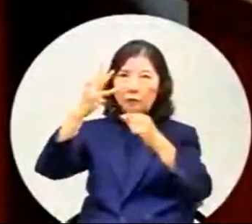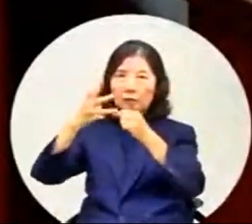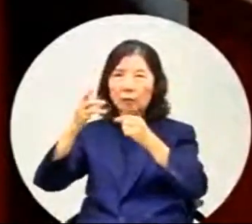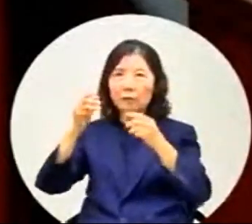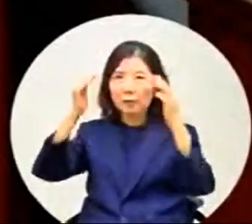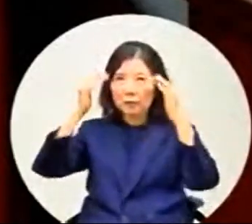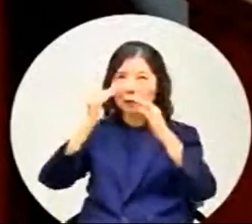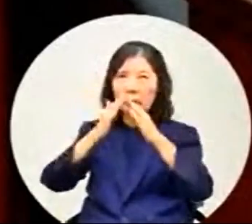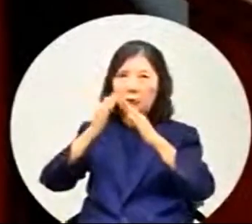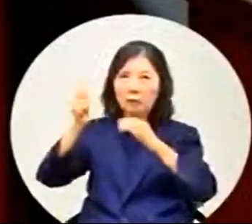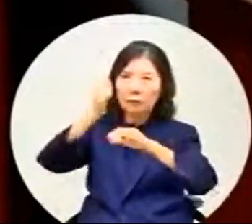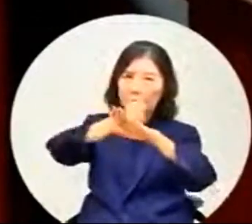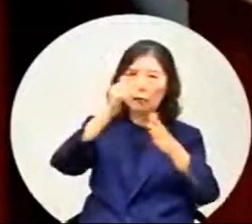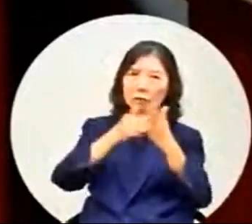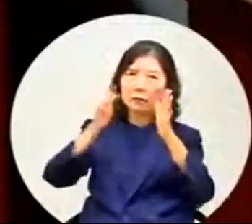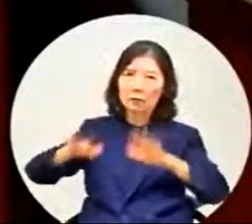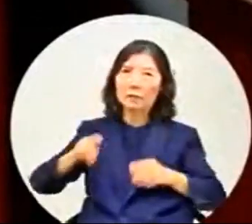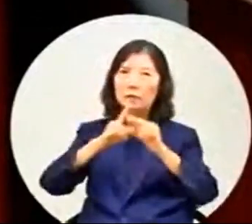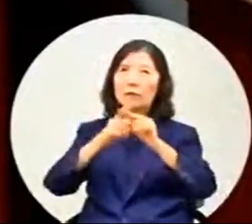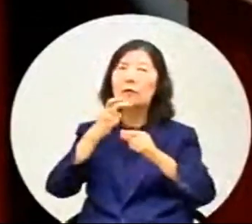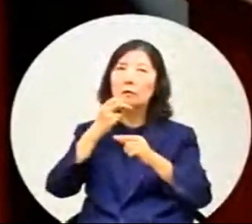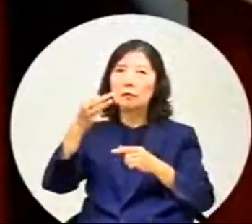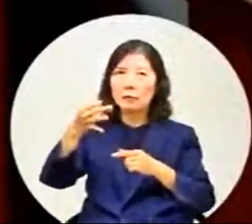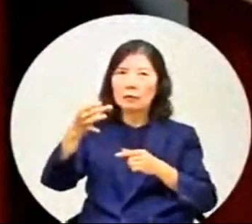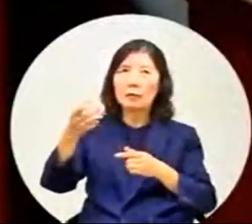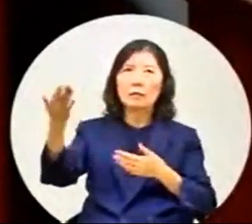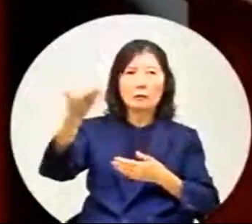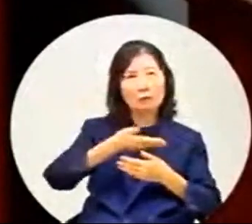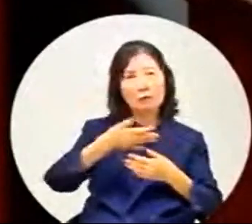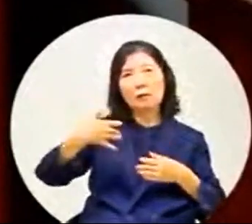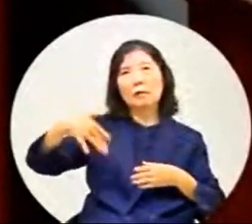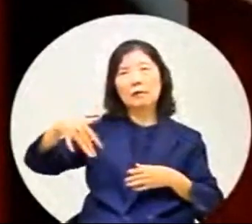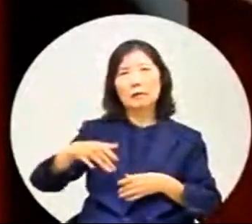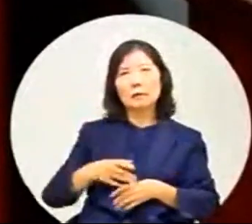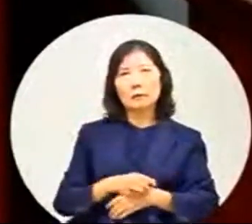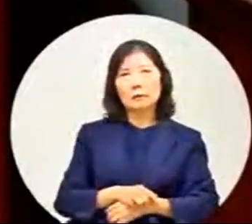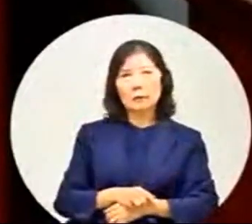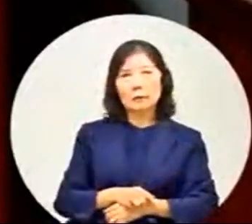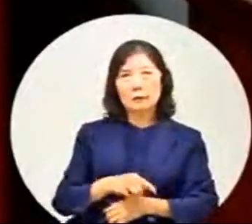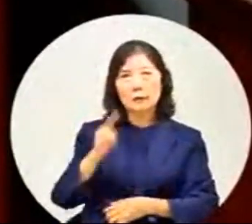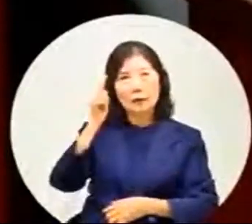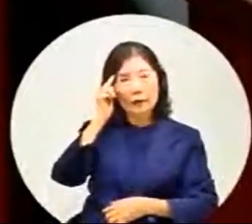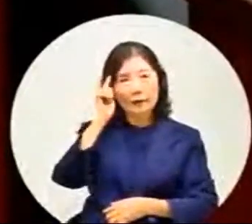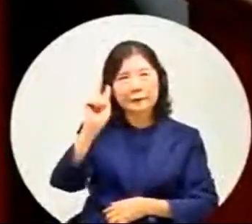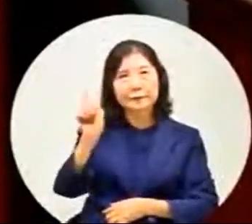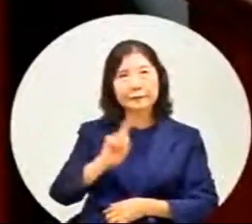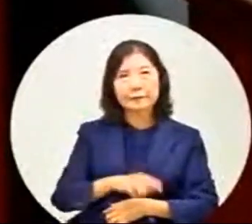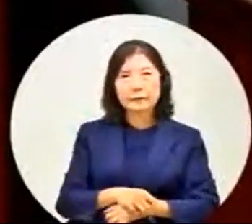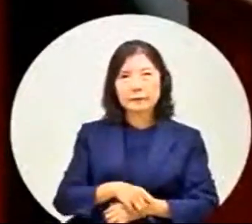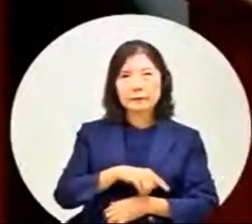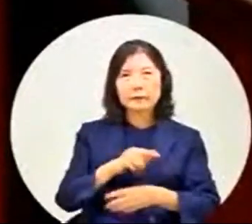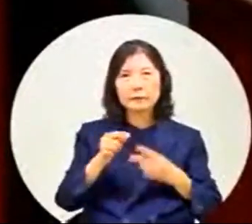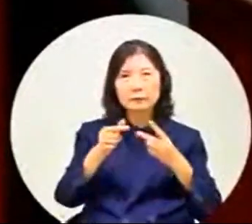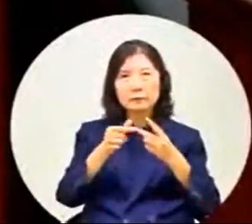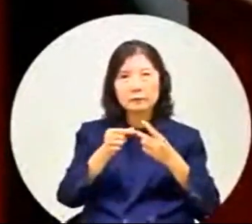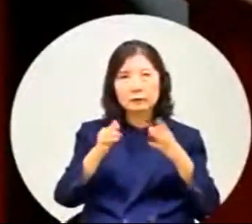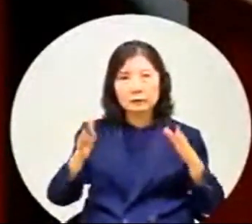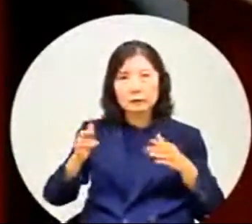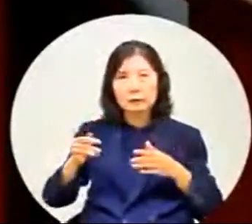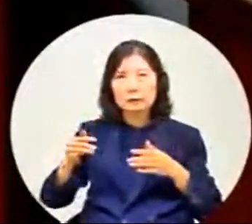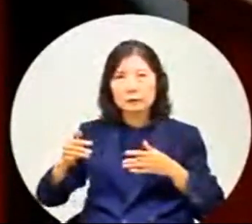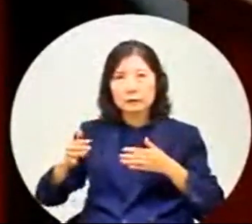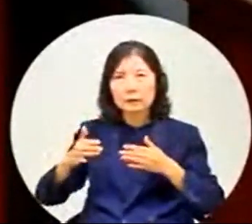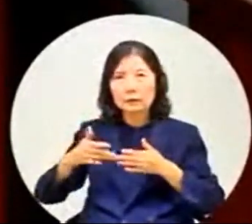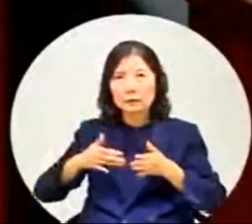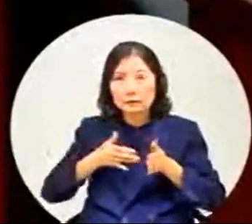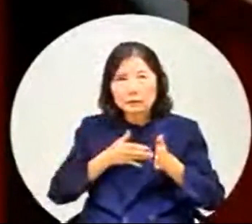现在，中央的经费还是没有给。所以意思是什么？ 这些二阶轻轨的车厢的费